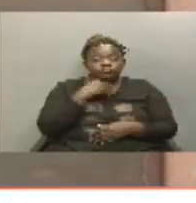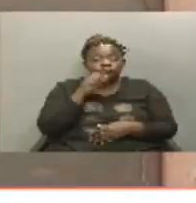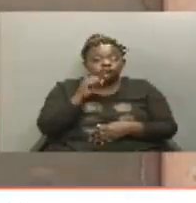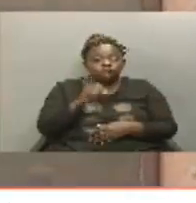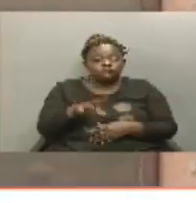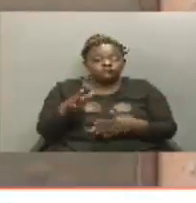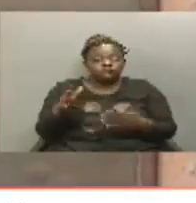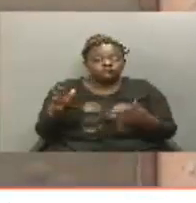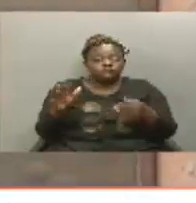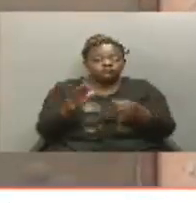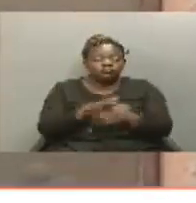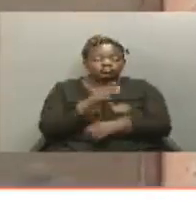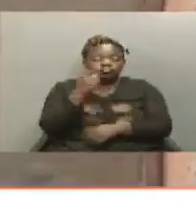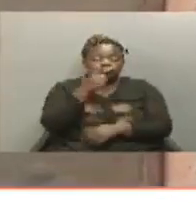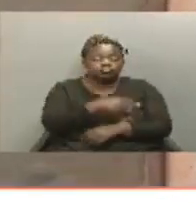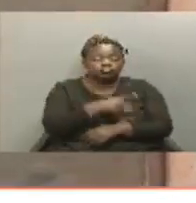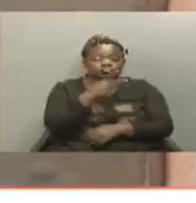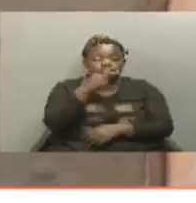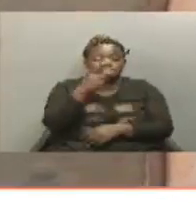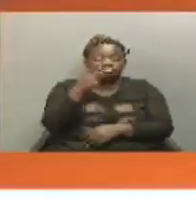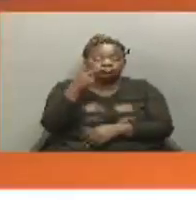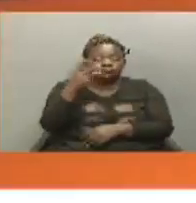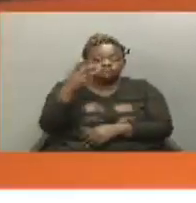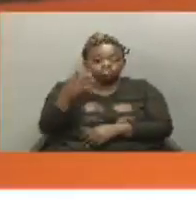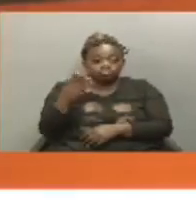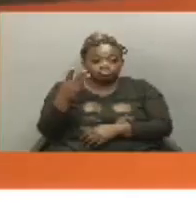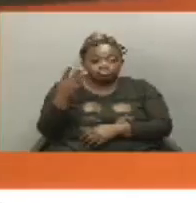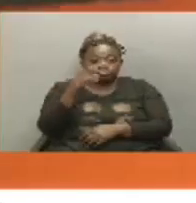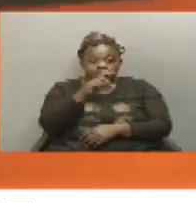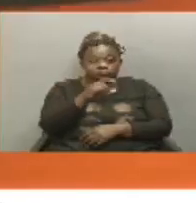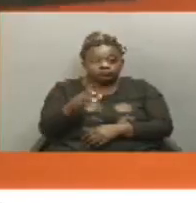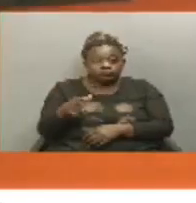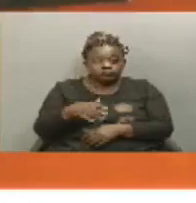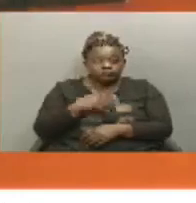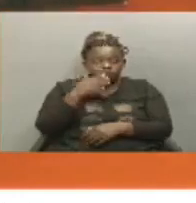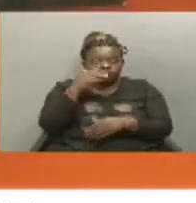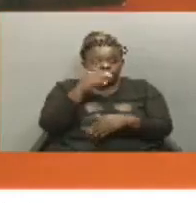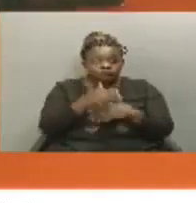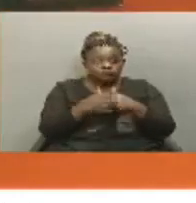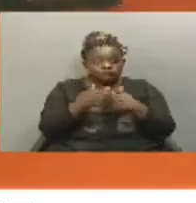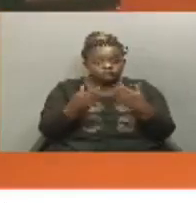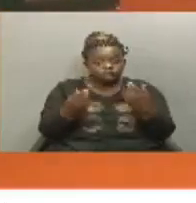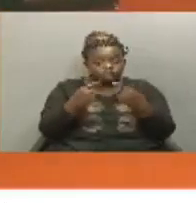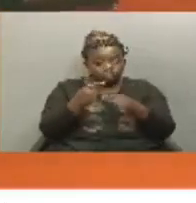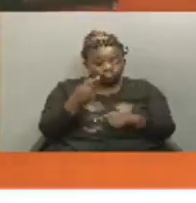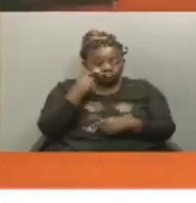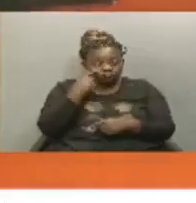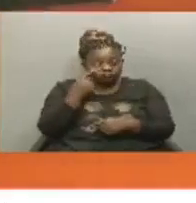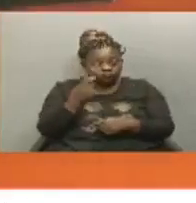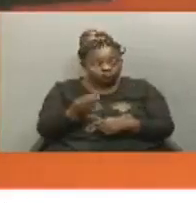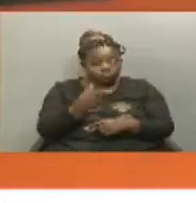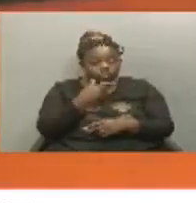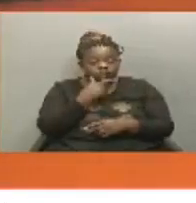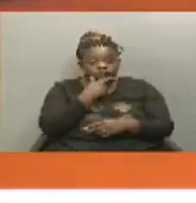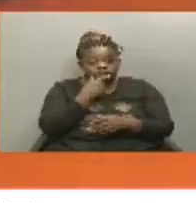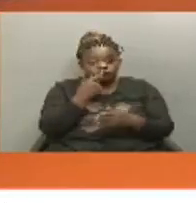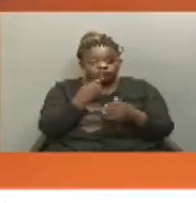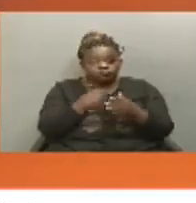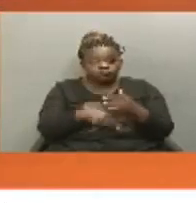nekitwala olunaku 2-3 wiiki. Abadde neiba wange naye nga bamulaba naye kiteeberezebwa nga